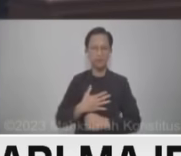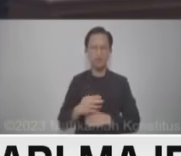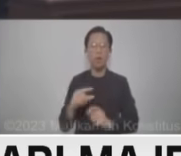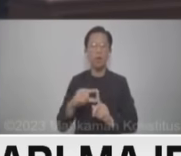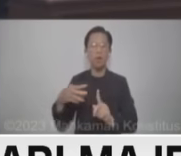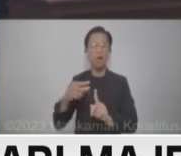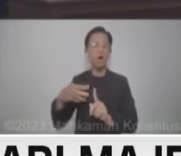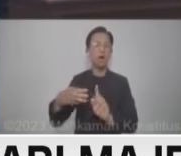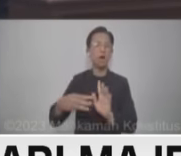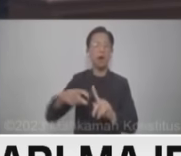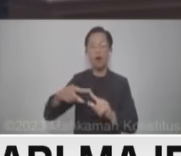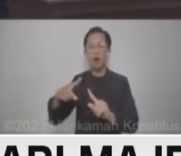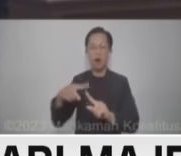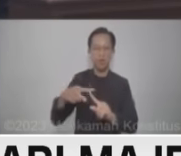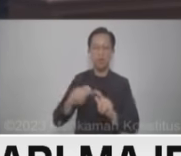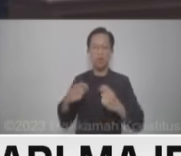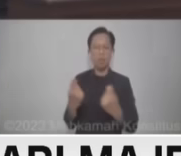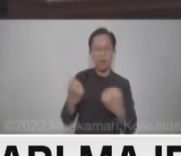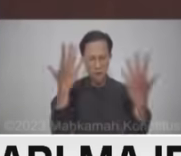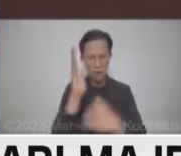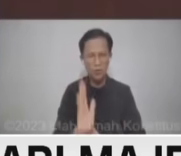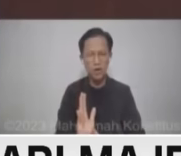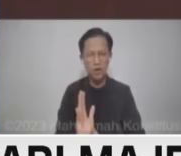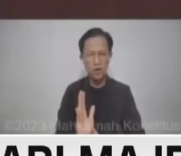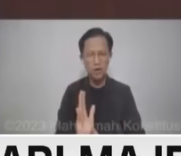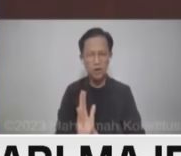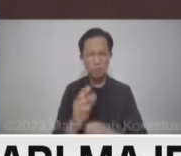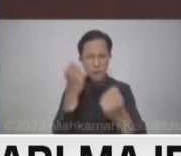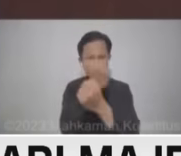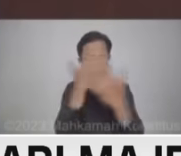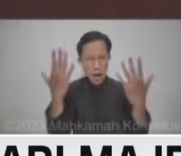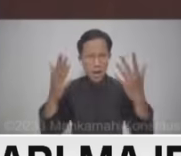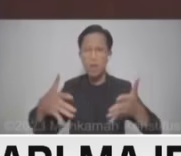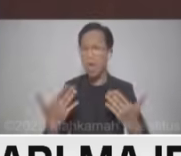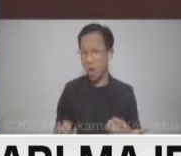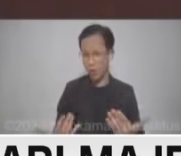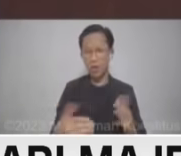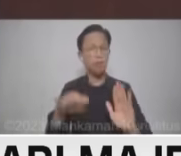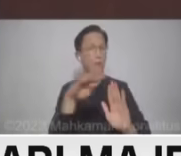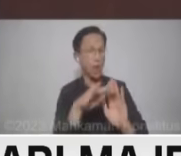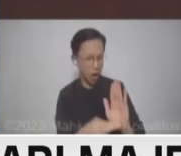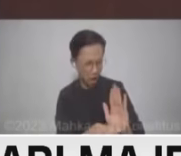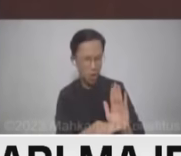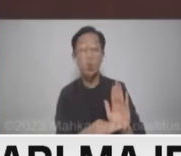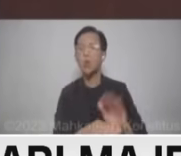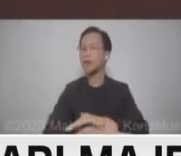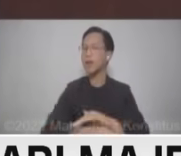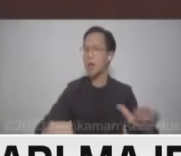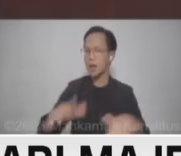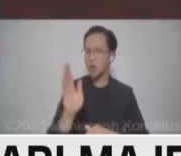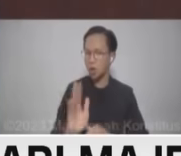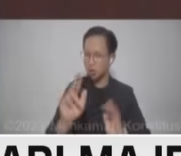tentang mkmk menyebutkan hanya ada tiga sanksi di pasal 41-nya yaitu teguran lisan teguran tertulis dan